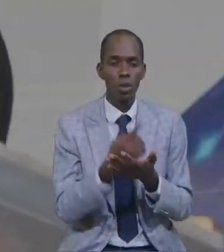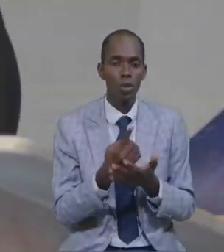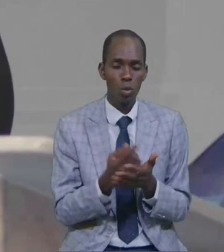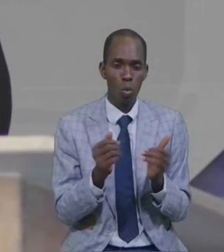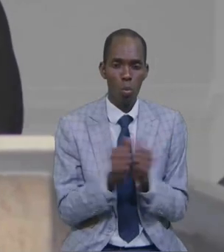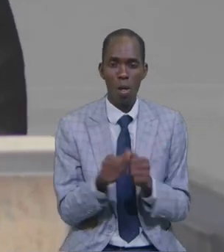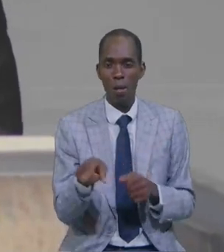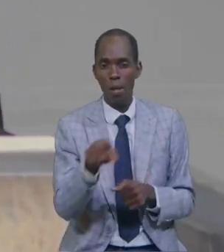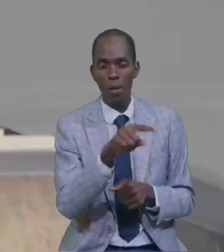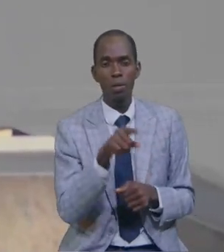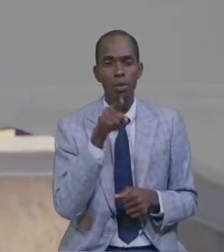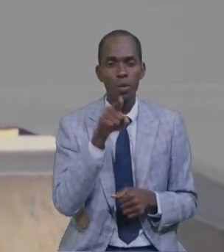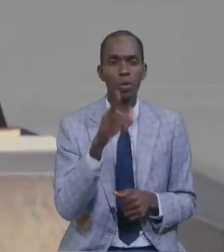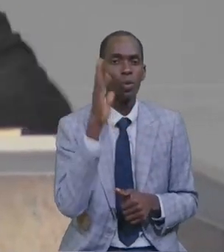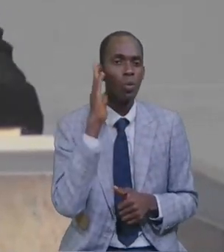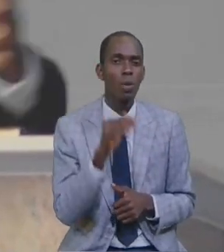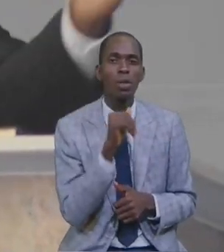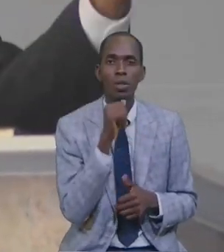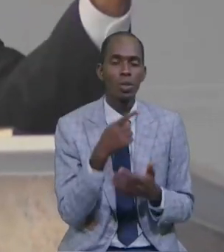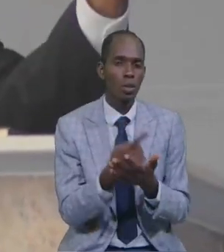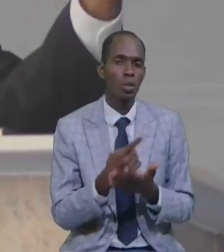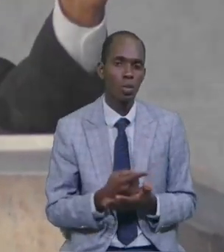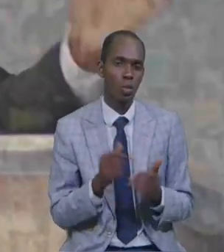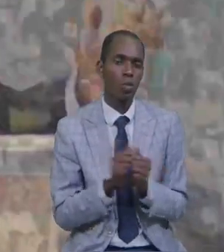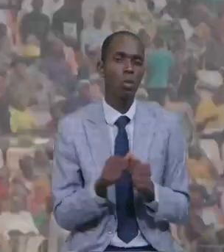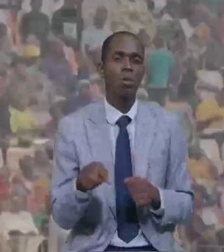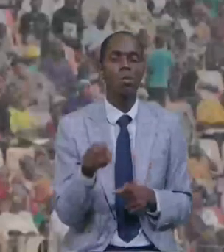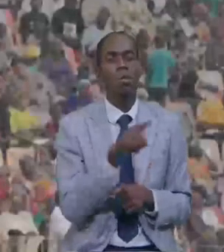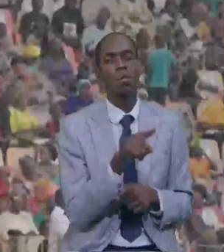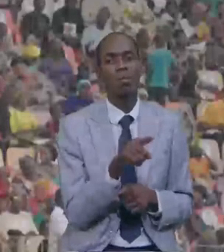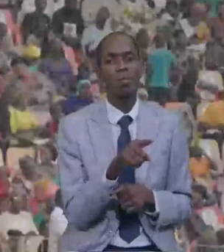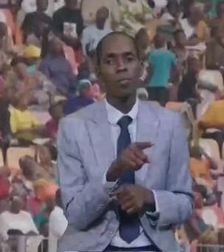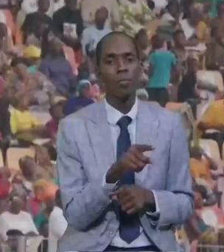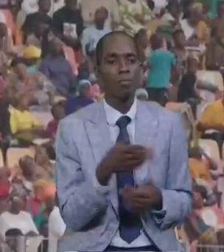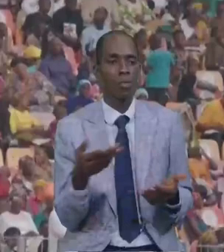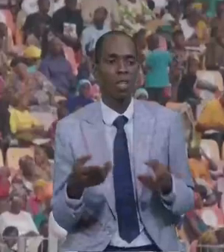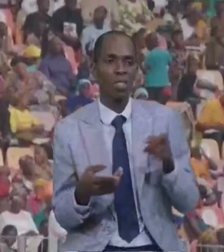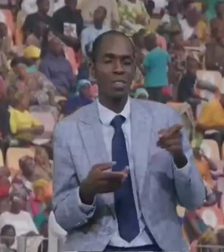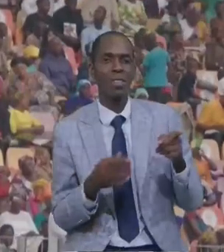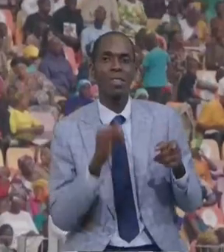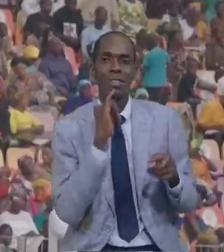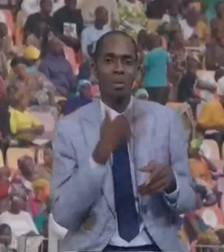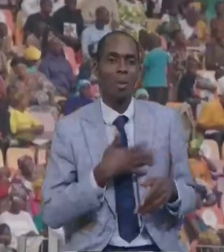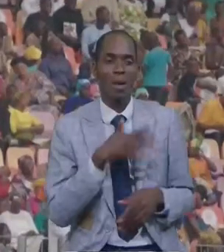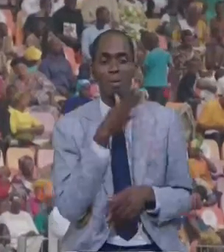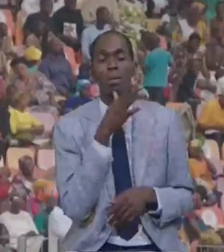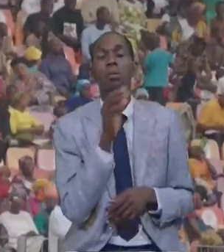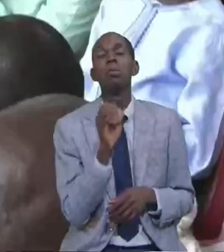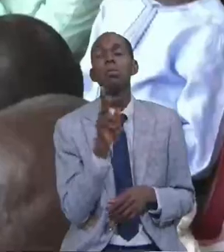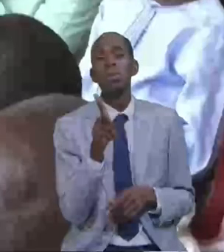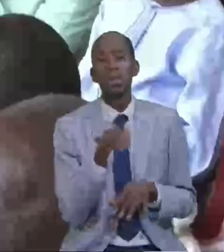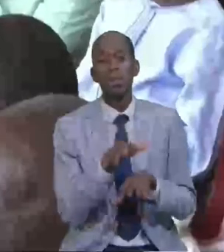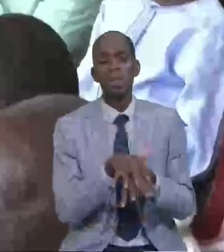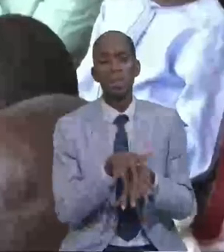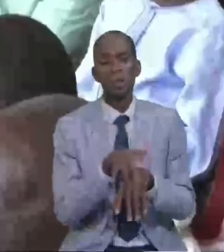ma maman. Et après, je t'entends. Elle est ma soeur bien-aimée. Oui, je t'entends. Mais tu sais ce qui est